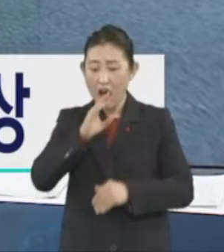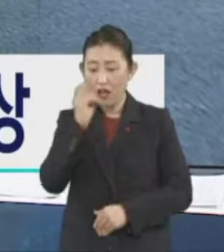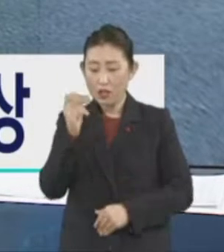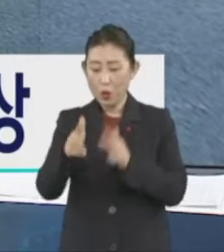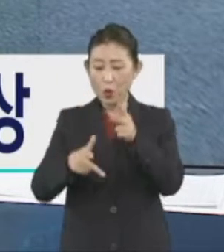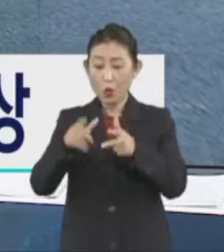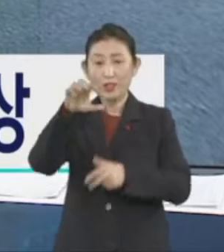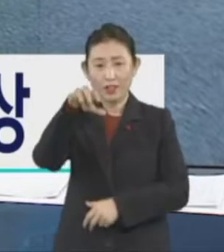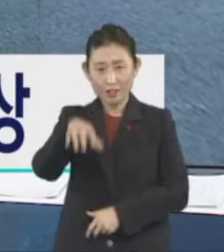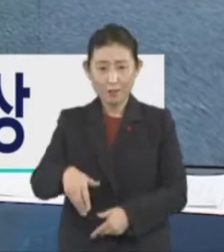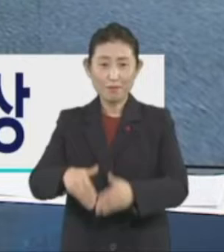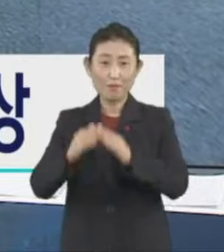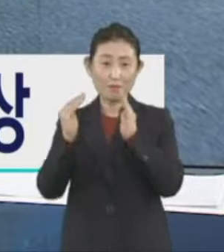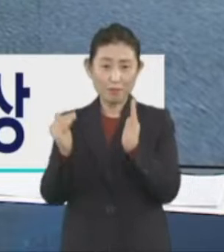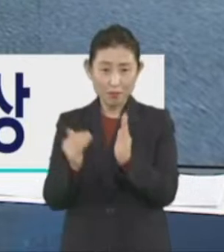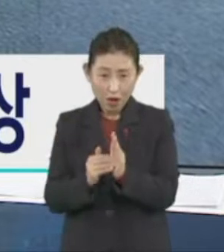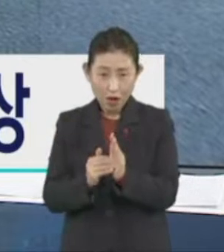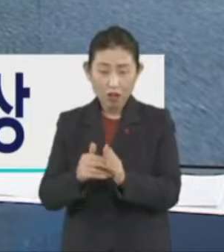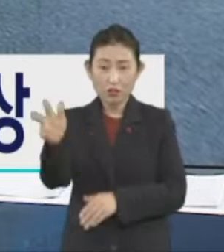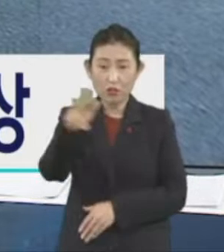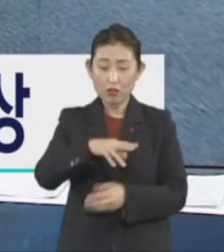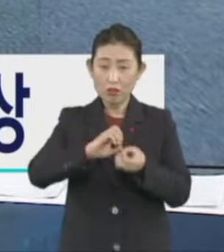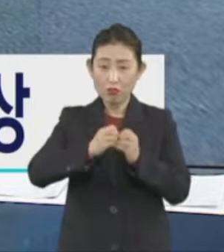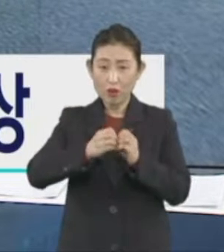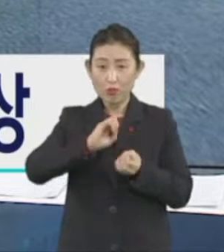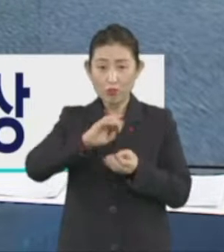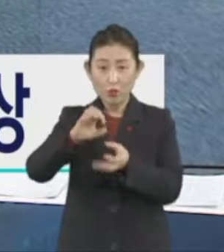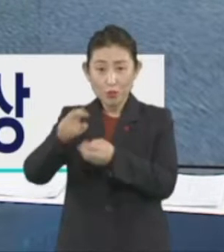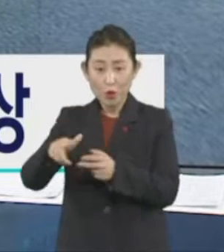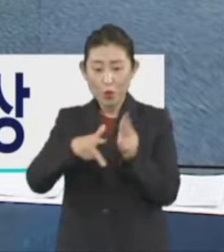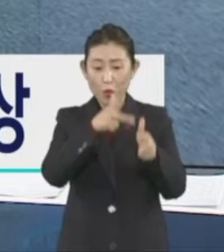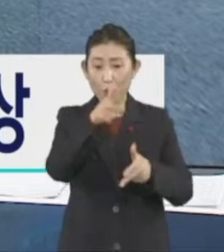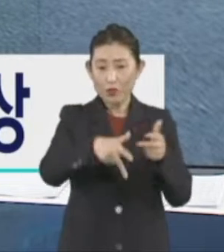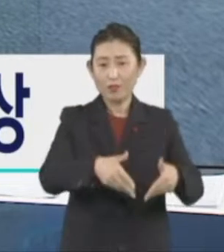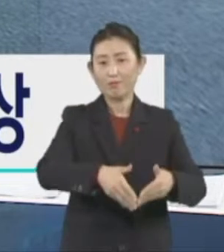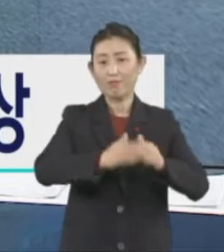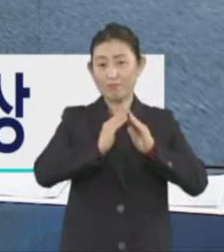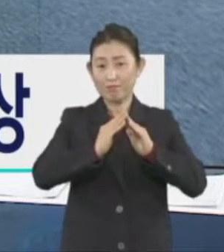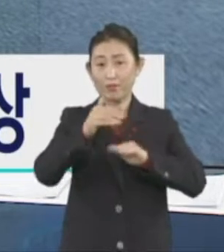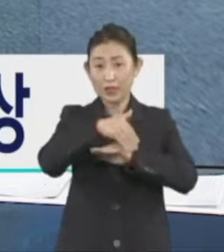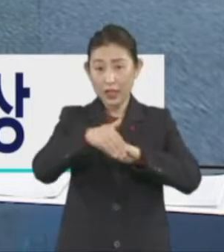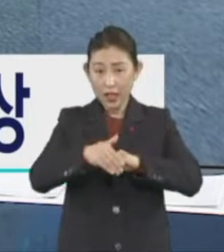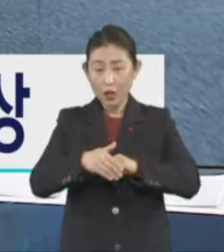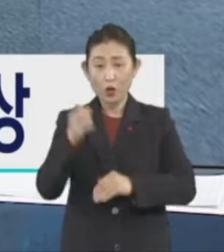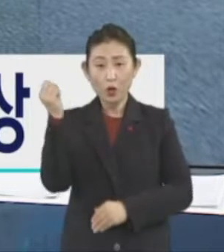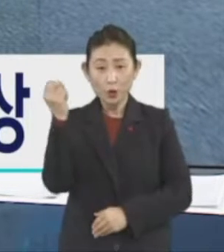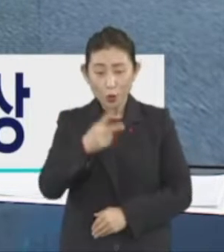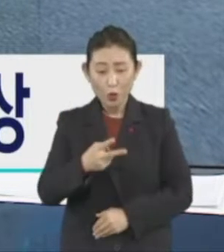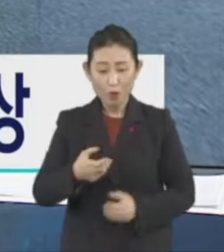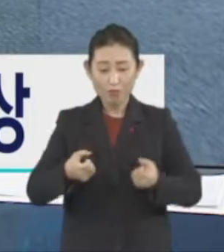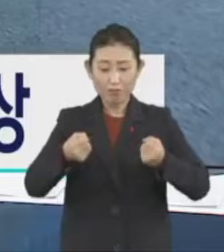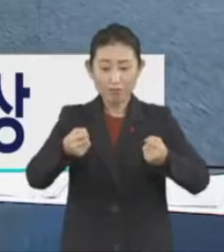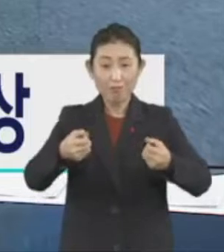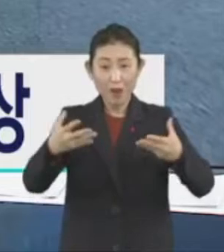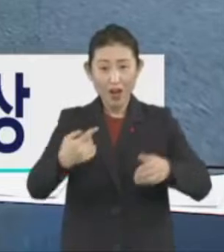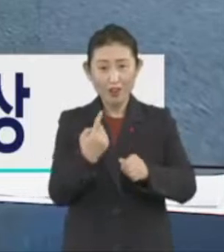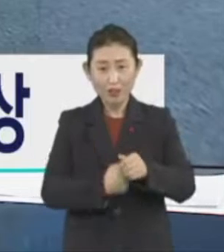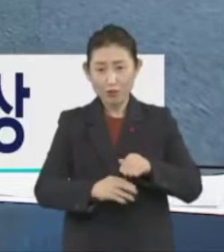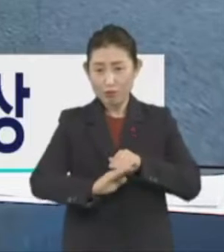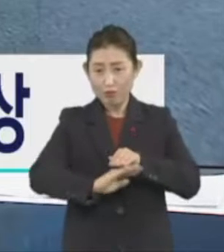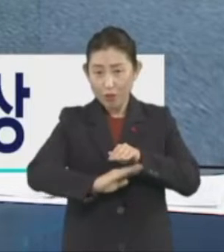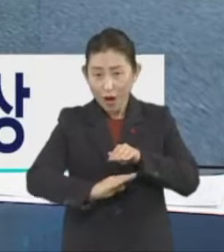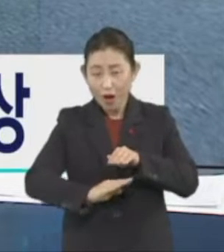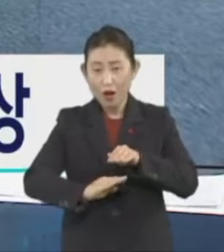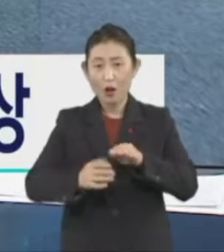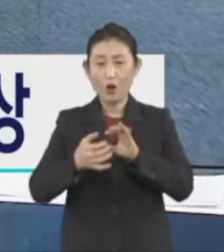선을 보이고 전국에 부품을 공급하는 공장도 곧 문을 여는데요. 여기에 자율주행과 차량용 AI를